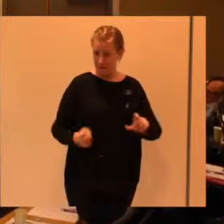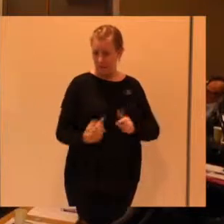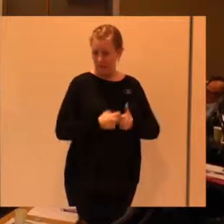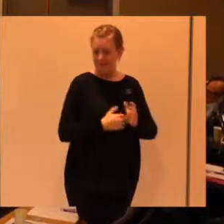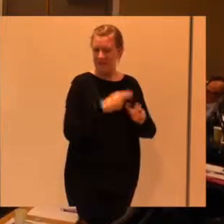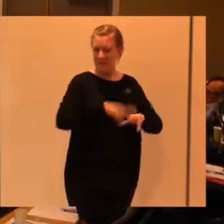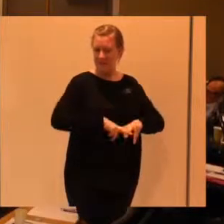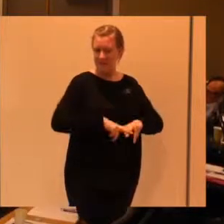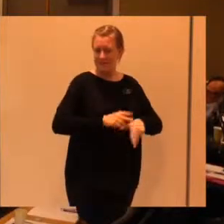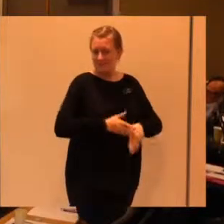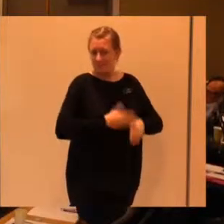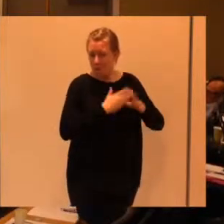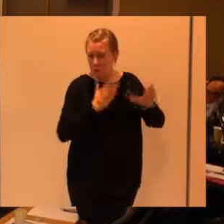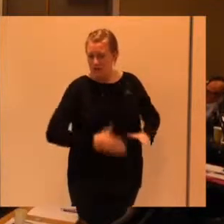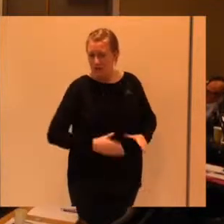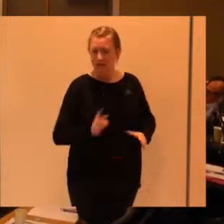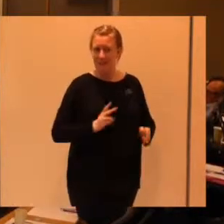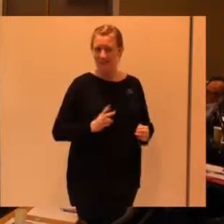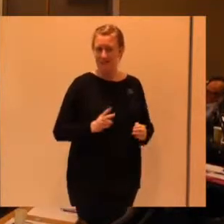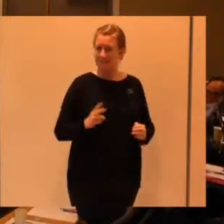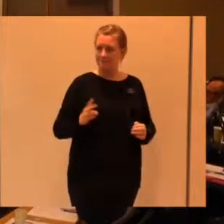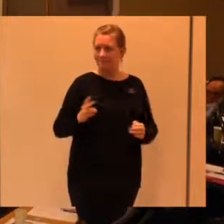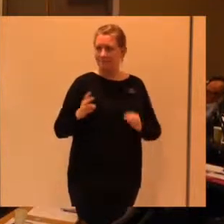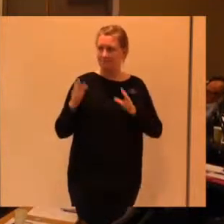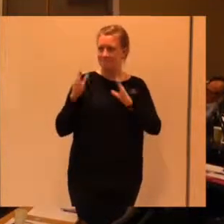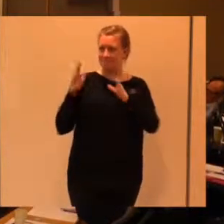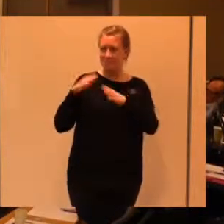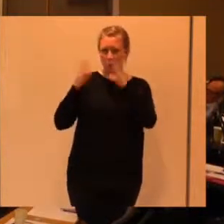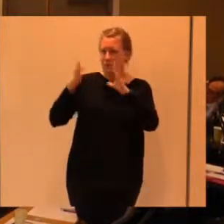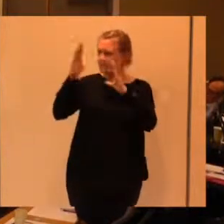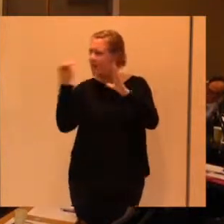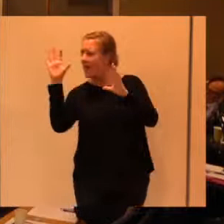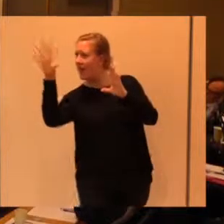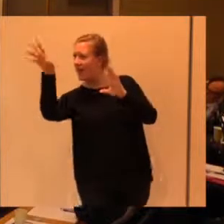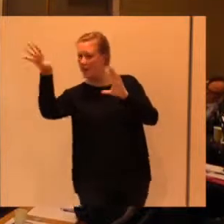Eller till en byggnad eller en del av en byggnad.